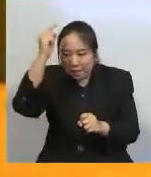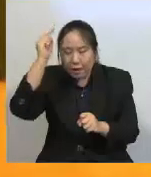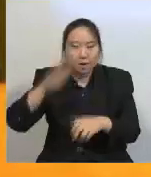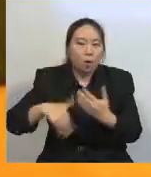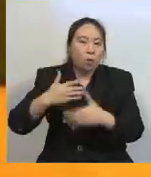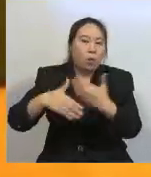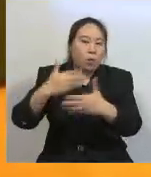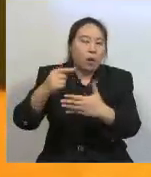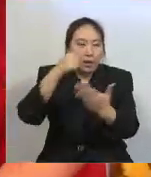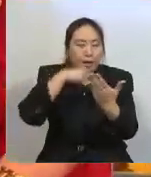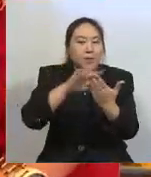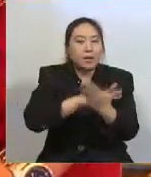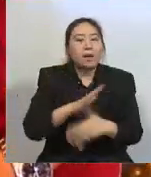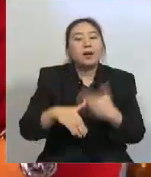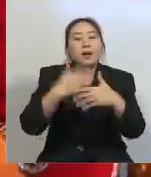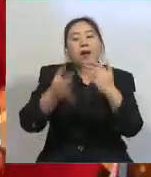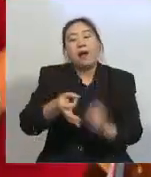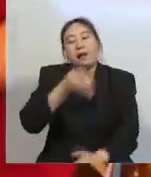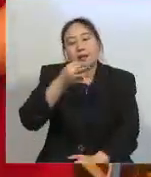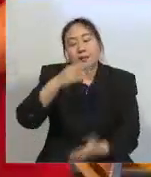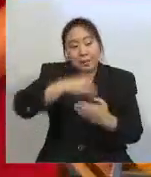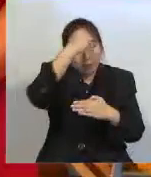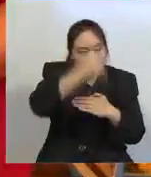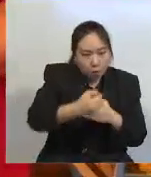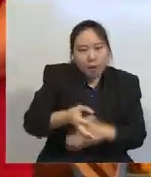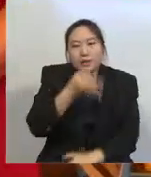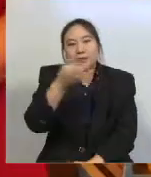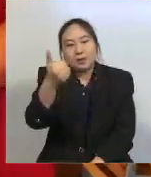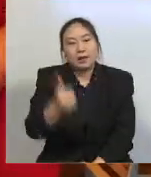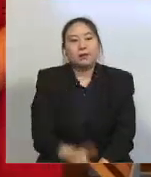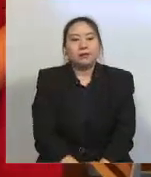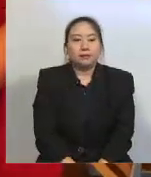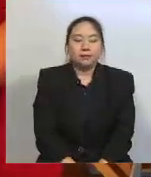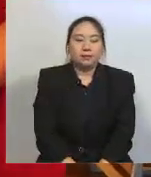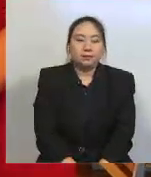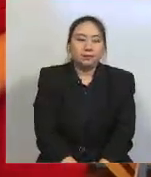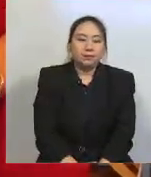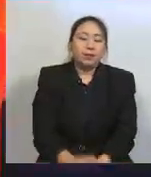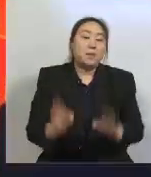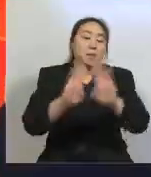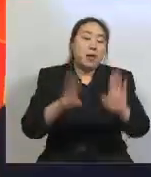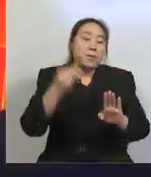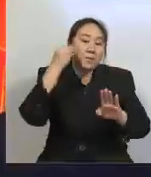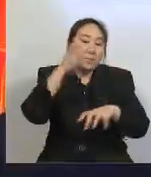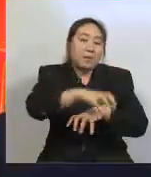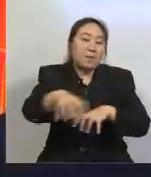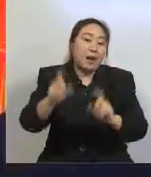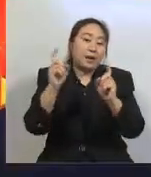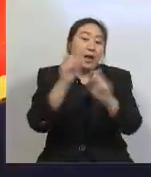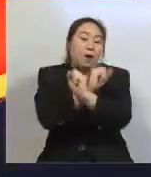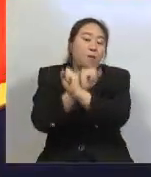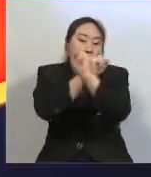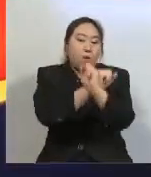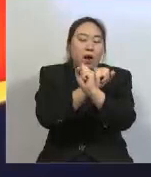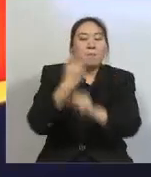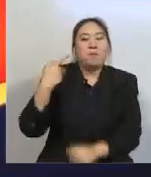ไปสู่การพัฒนาประเทศและสร้างอาชีพหลังจบการศึกษาค่ะโดยแบบจำลองหมู่บ้านปลอดภัยที่ว่านี้นะคะมี